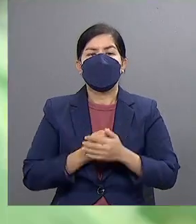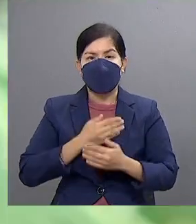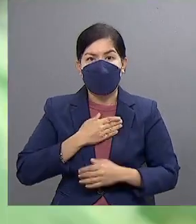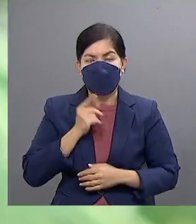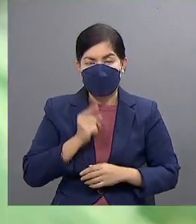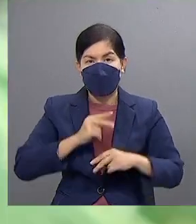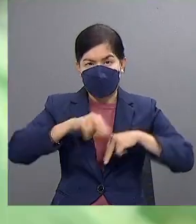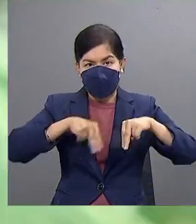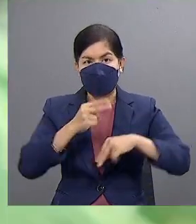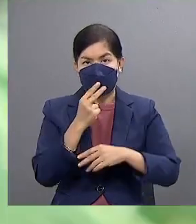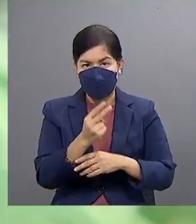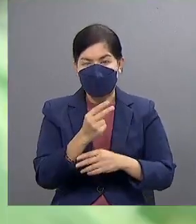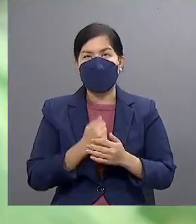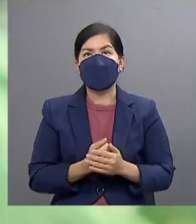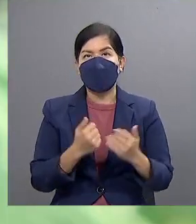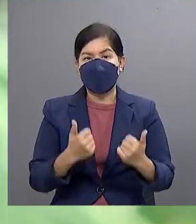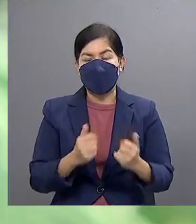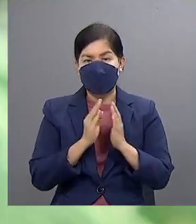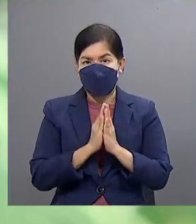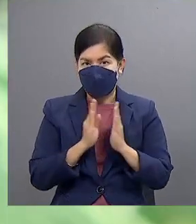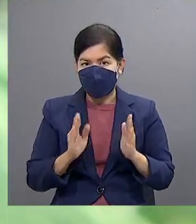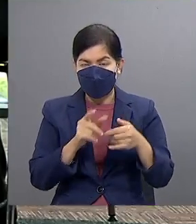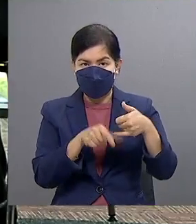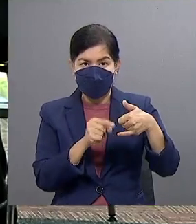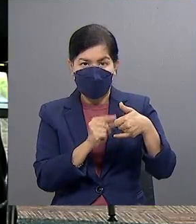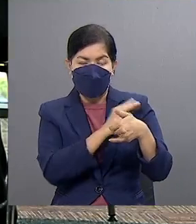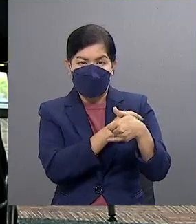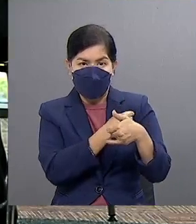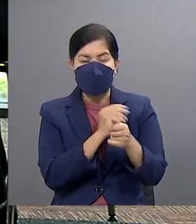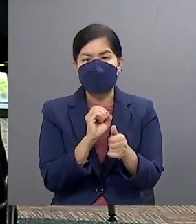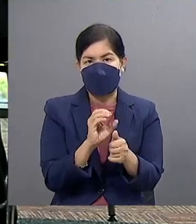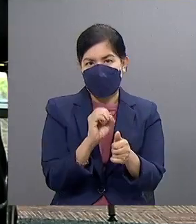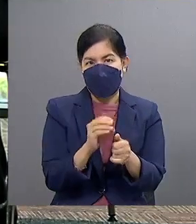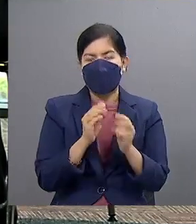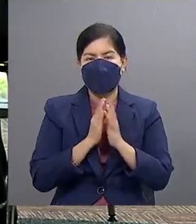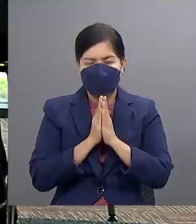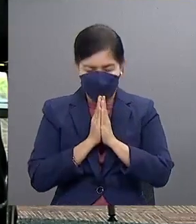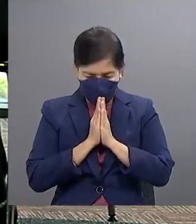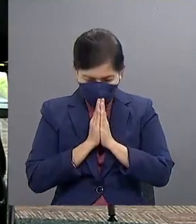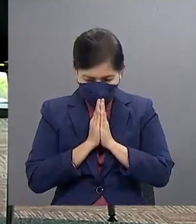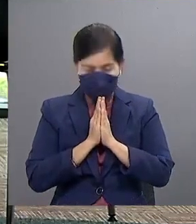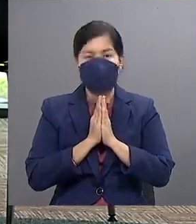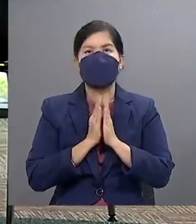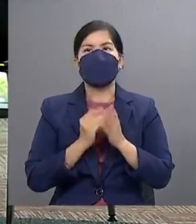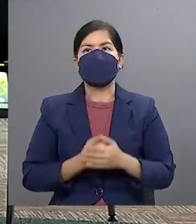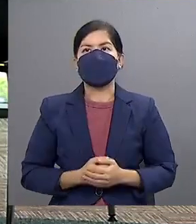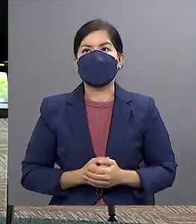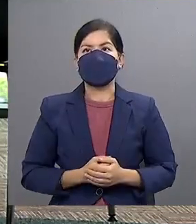นี้ต้องขอบคุณนะคะคุณหมอต้นค่ะที่มาให้คำแนะนำดีๆด้วยนะคะขอบคุณมากค่ะ ขอบคุณเช่นกันครับขอบคุณผู้ชมครับ